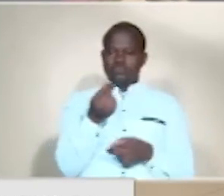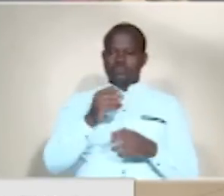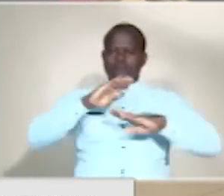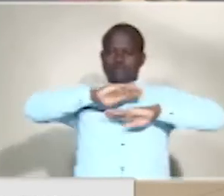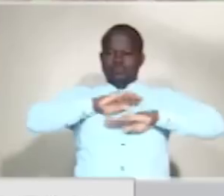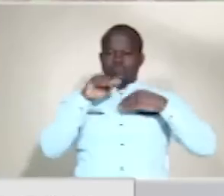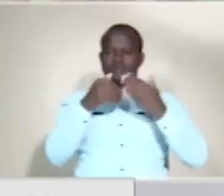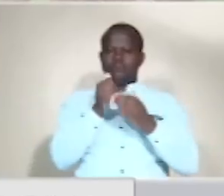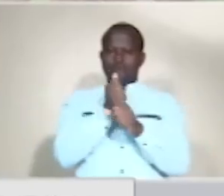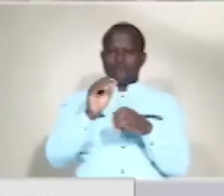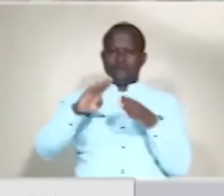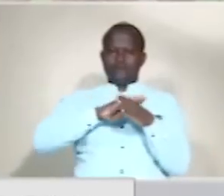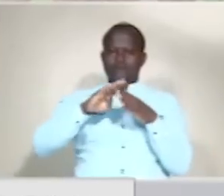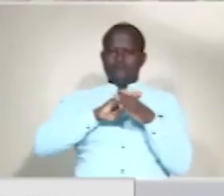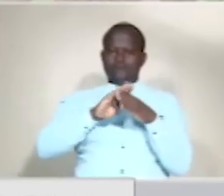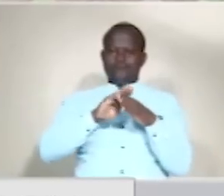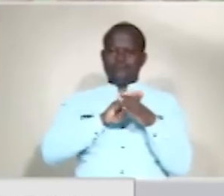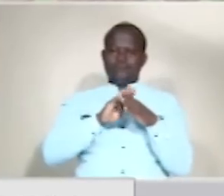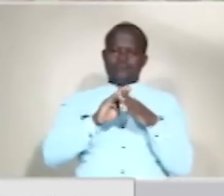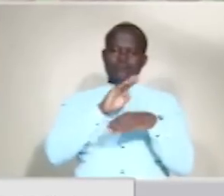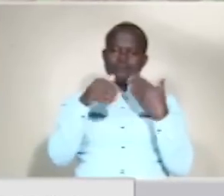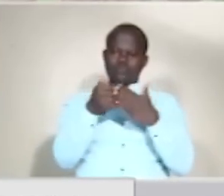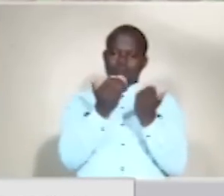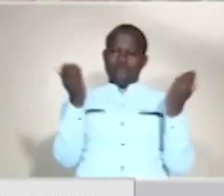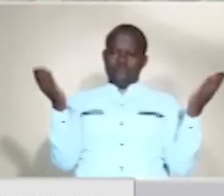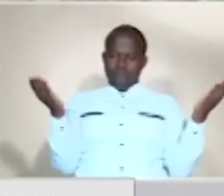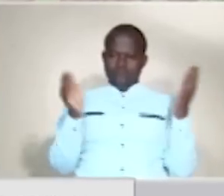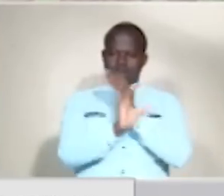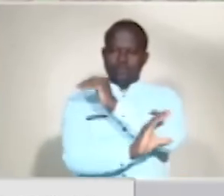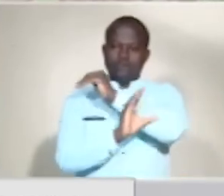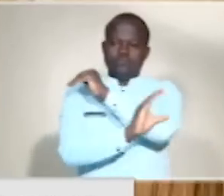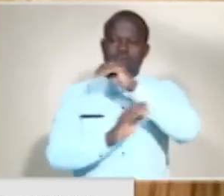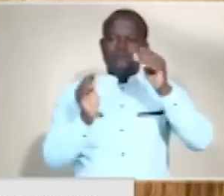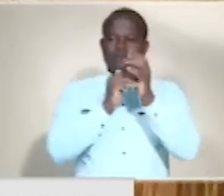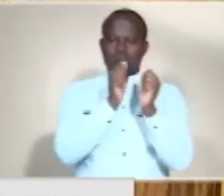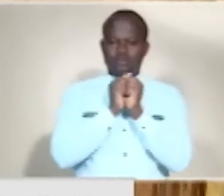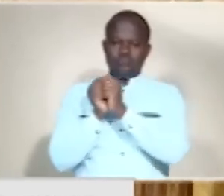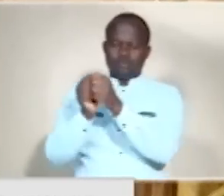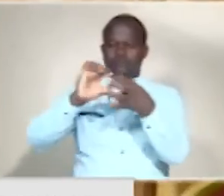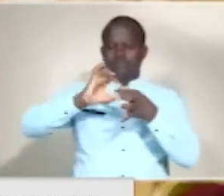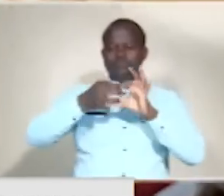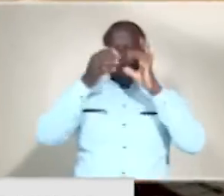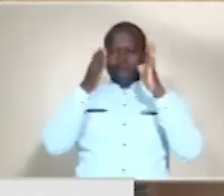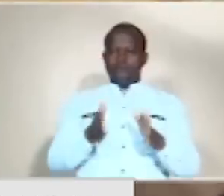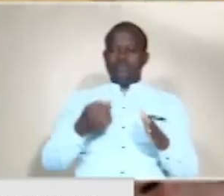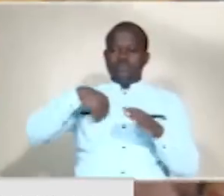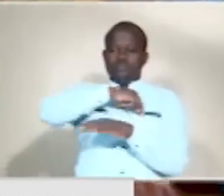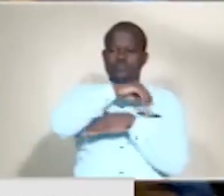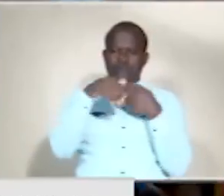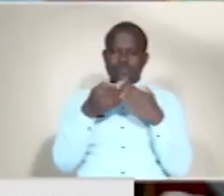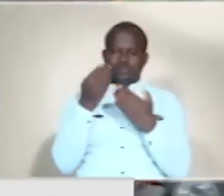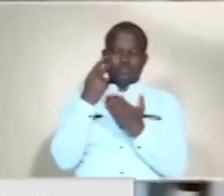yo gukora ishoramari rihagije mu buhinzi, bityo ngo ibihugu ndetse n'abafatanyabikorwa bacyo